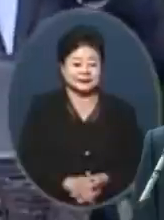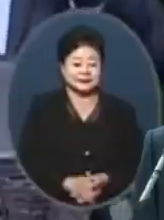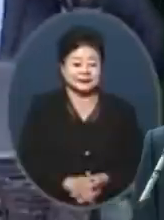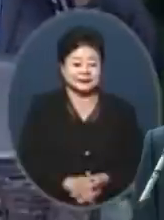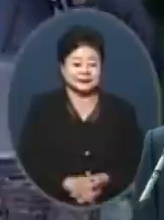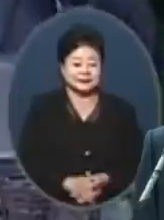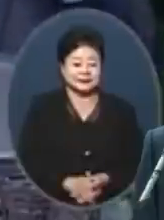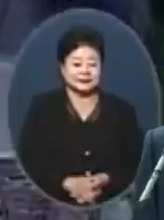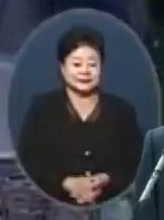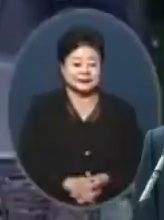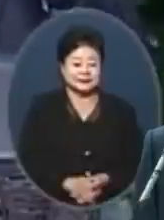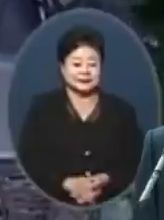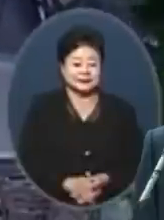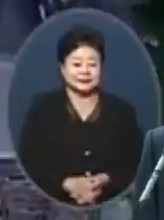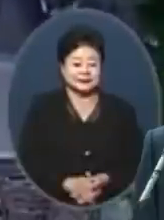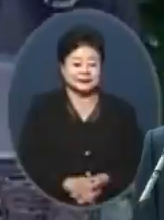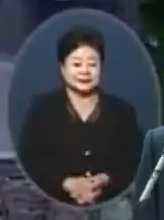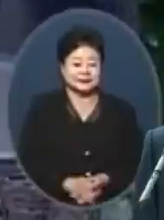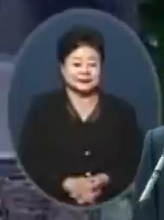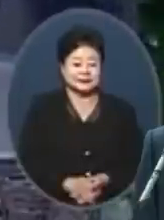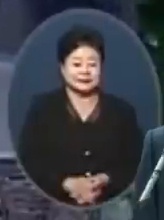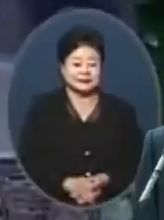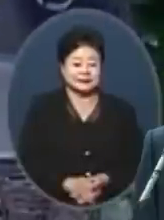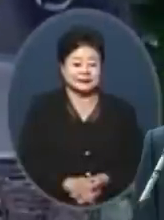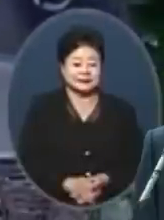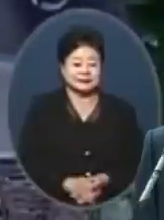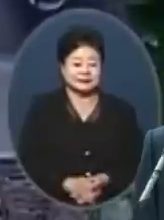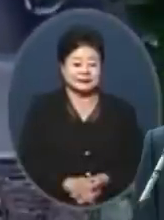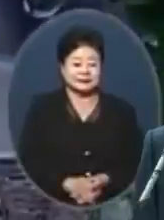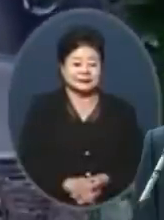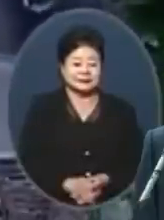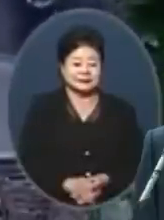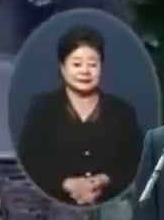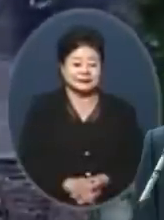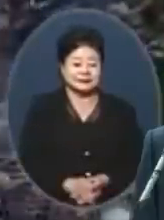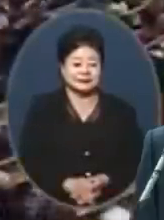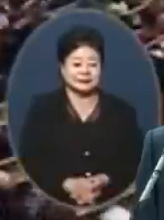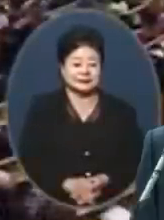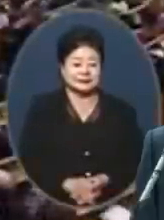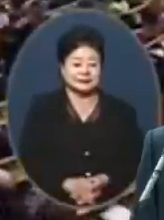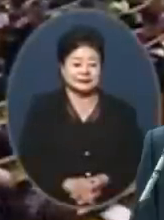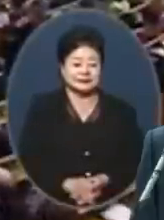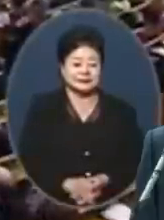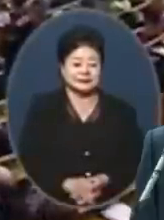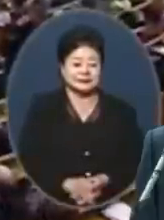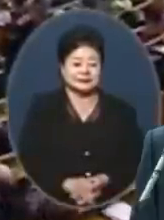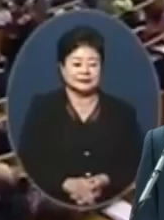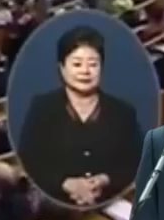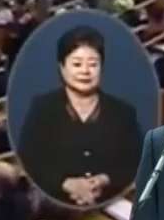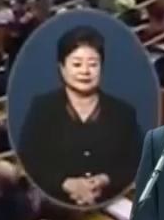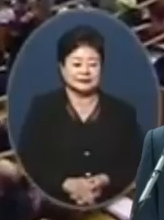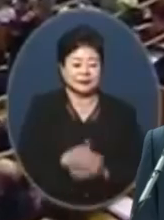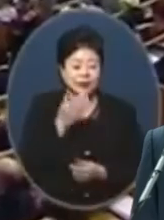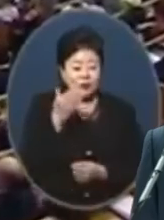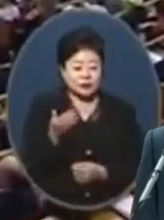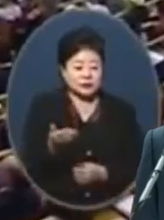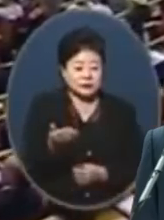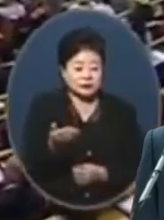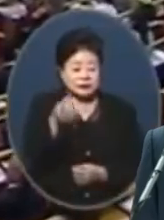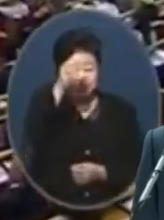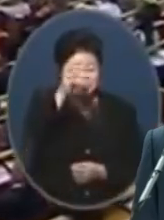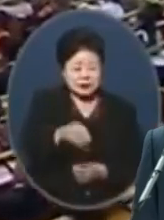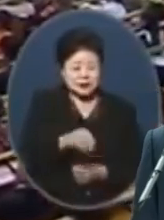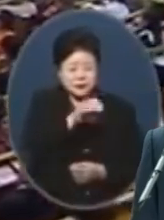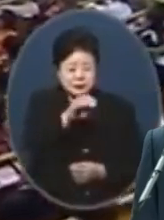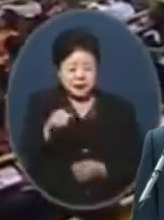God's prosperity and His blessing because of what He's done on the cross will occur and come to you. 여러분은